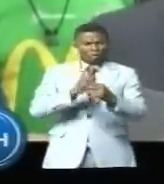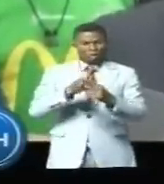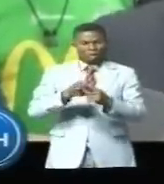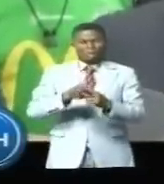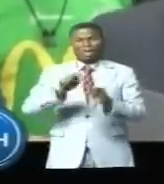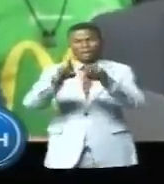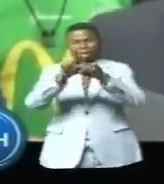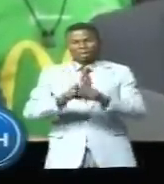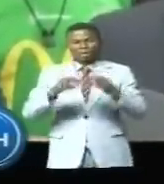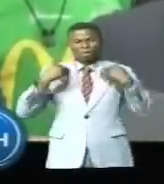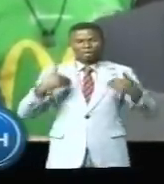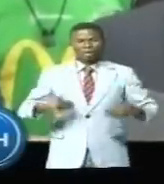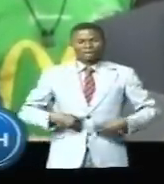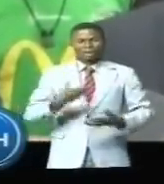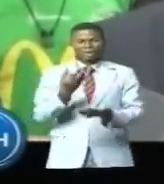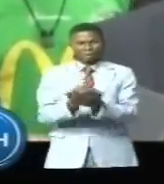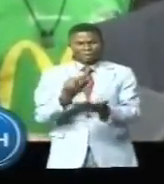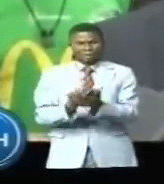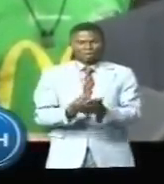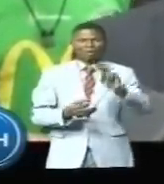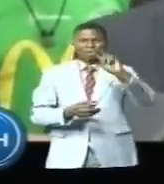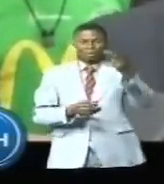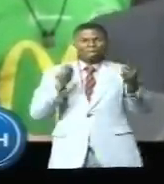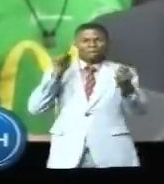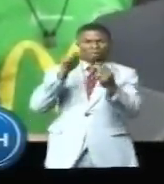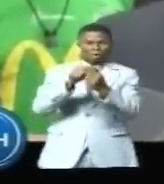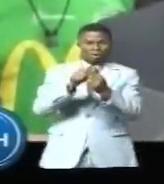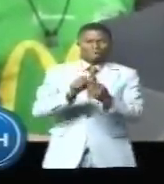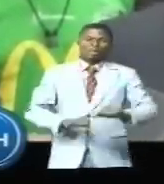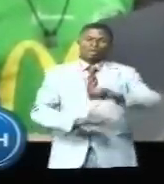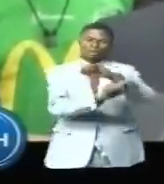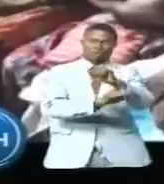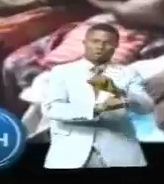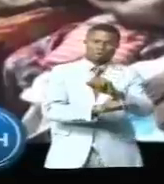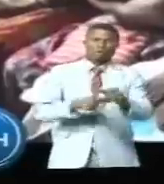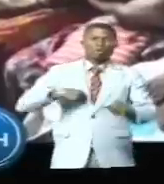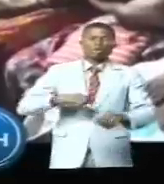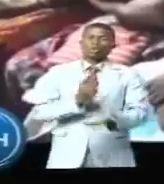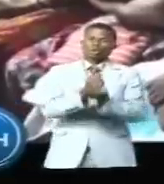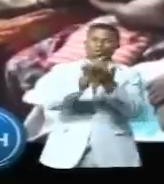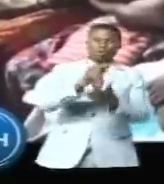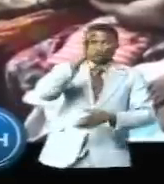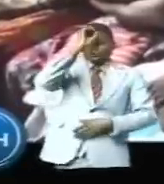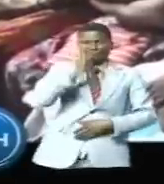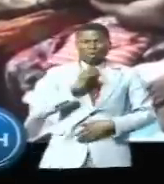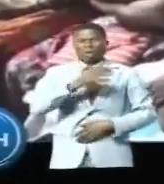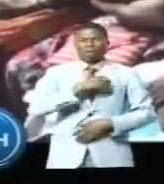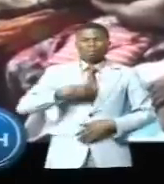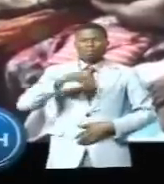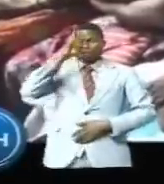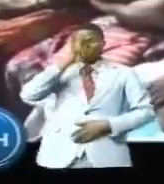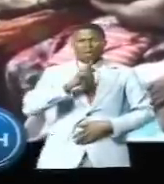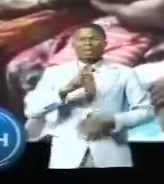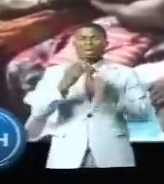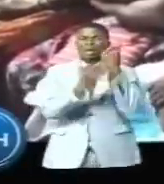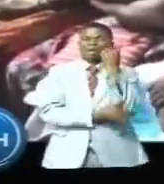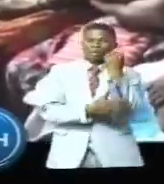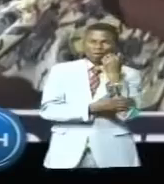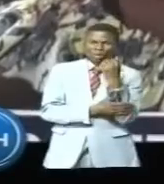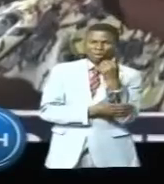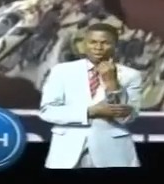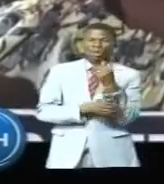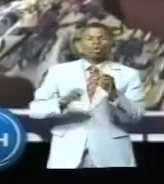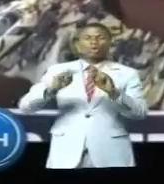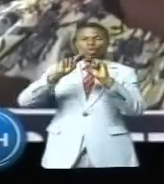financier et sanitaire. Et deuxième objectif, c'est l'assistance. Donc nous assistons les orphelins, les veuves et les démunis. Nous sommes retirés